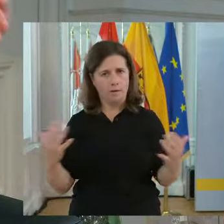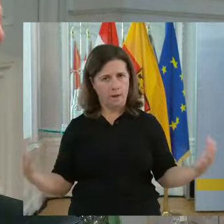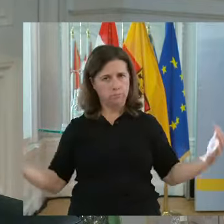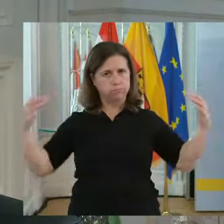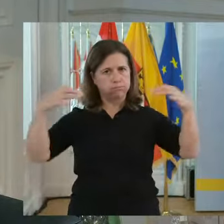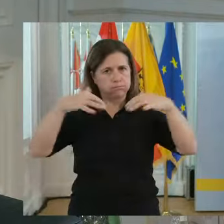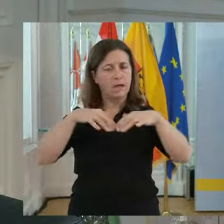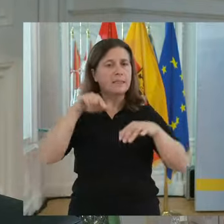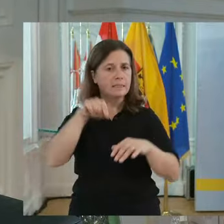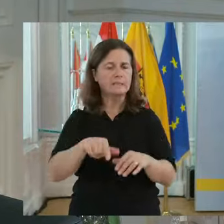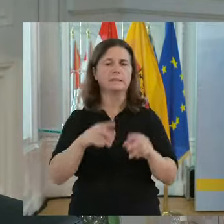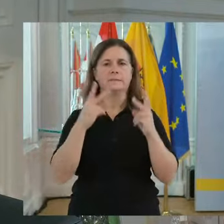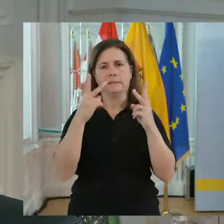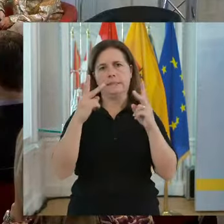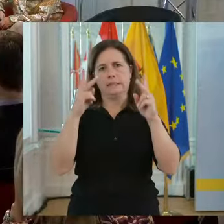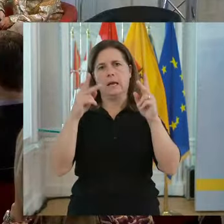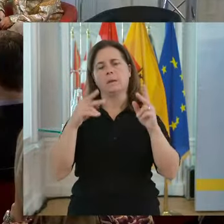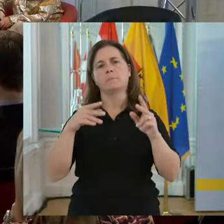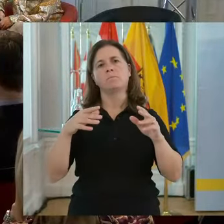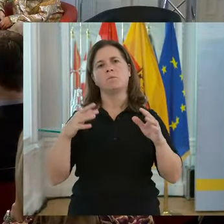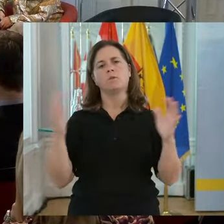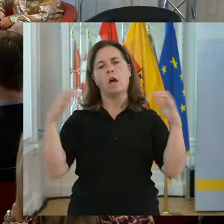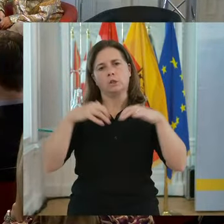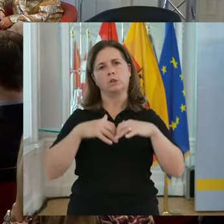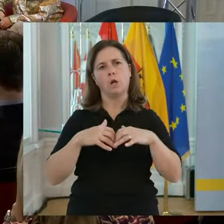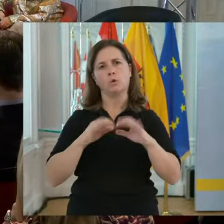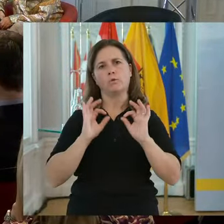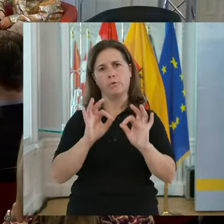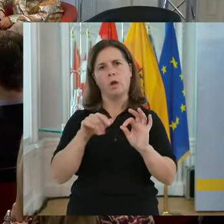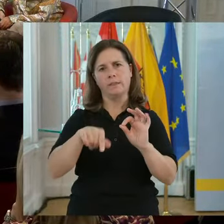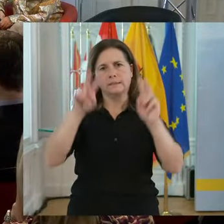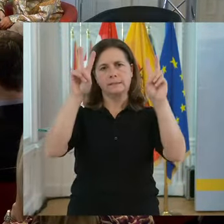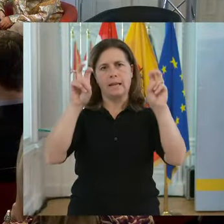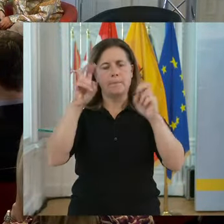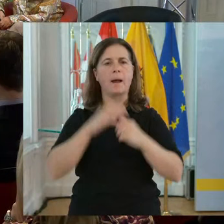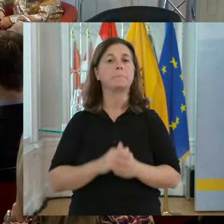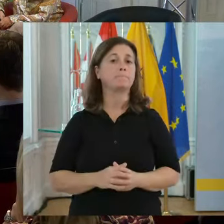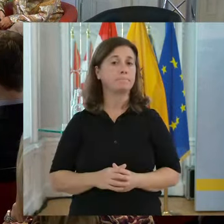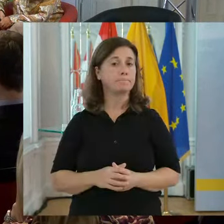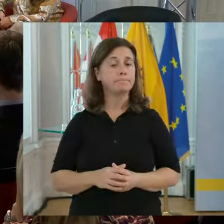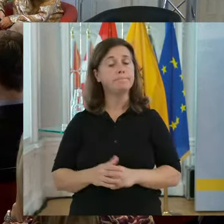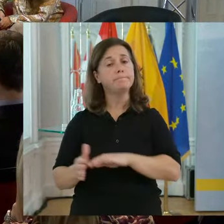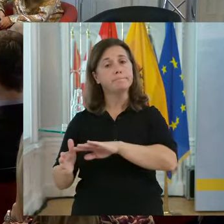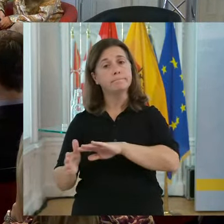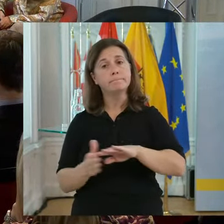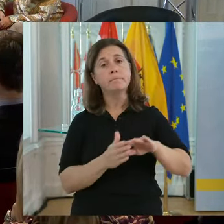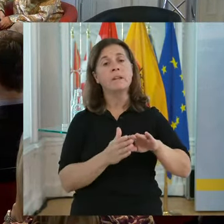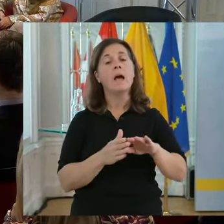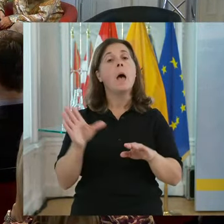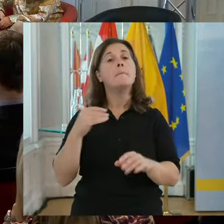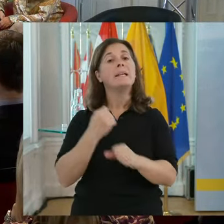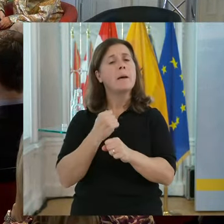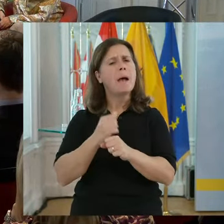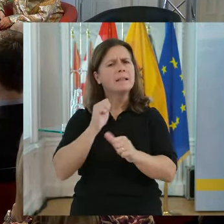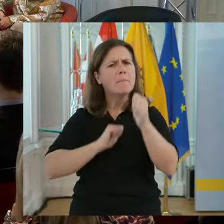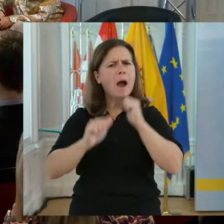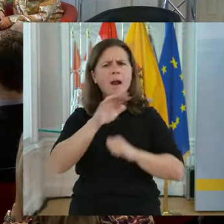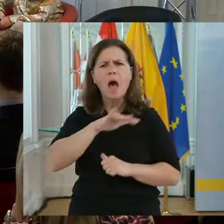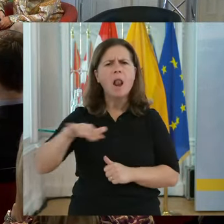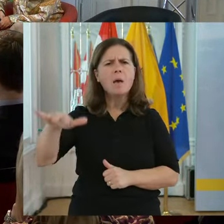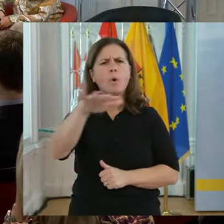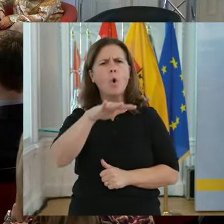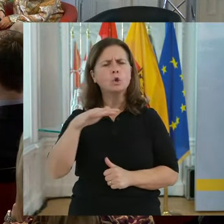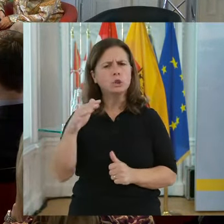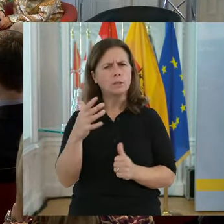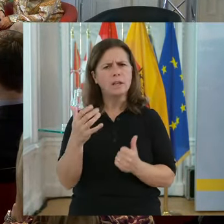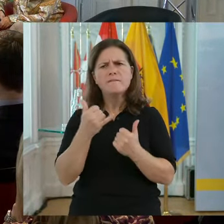stattfindet, weil das ist genau der Rahmen dafür. Nun trifft der Mitarbeitermangel ja praktisch alle Branchen, auch alle Unternehmen. Wie sehen Sie denn, ich bleibe noch kurz